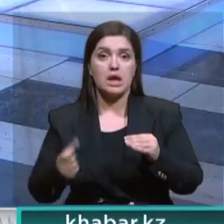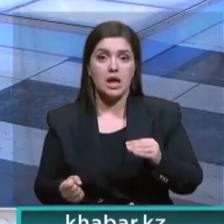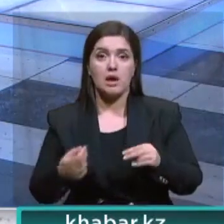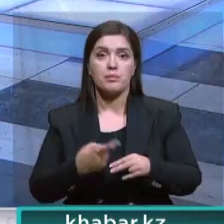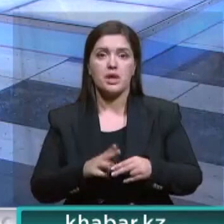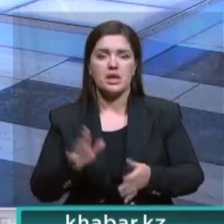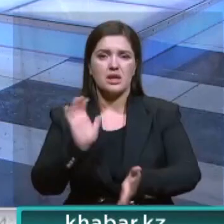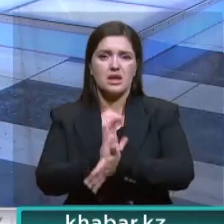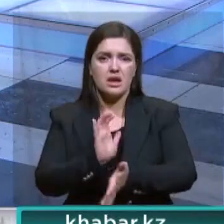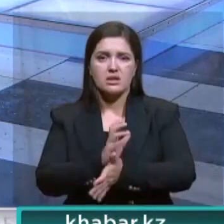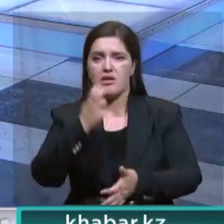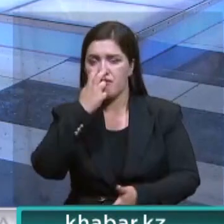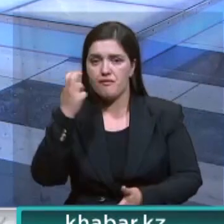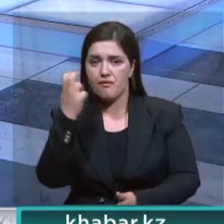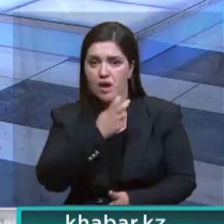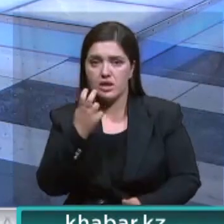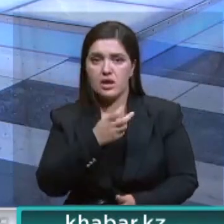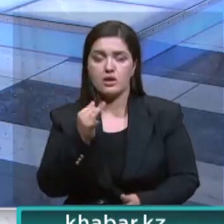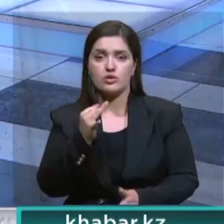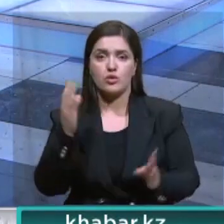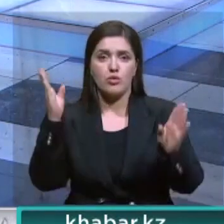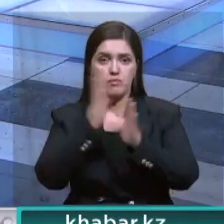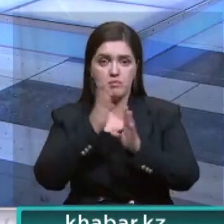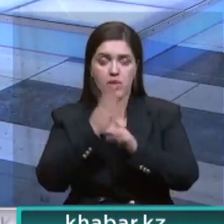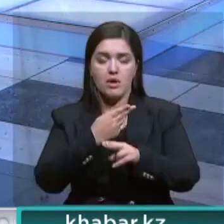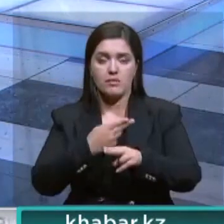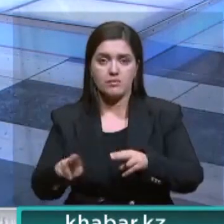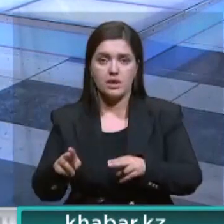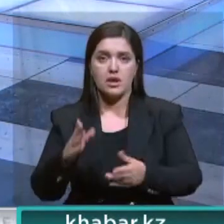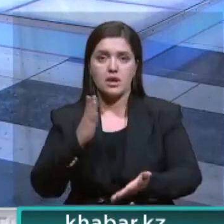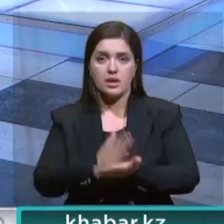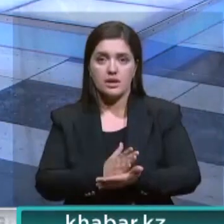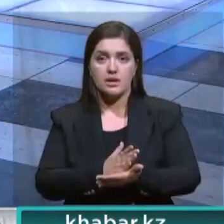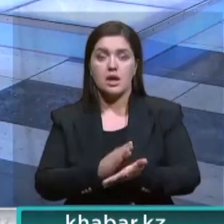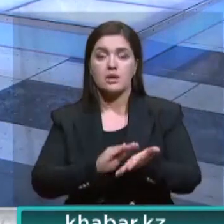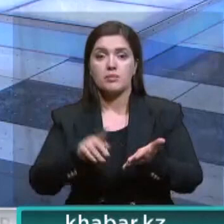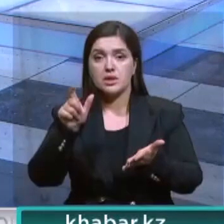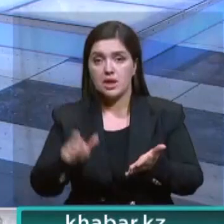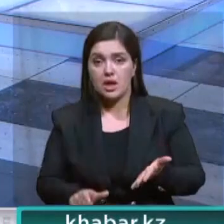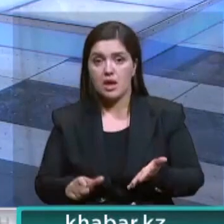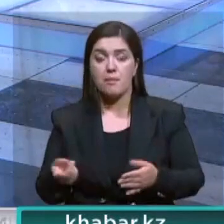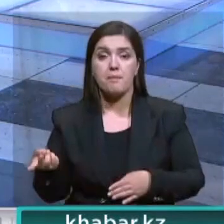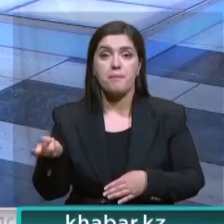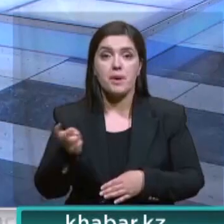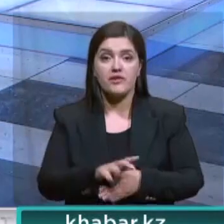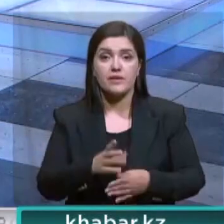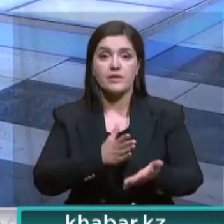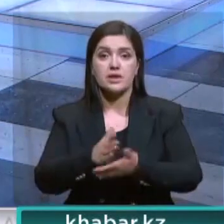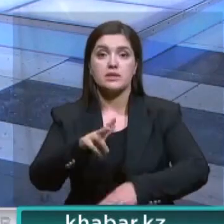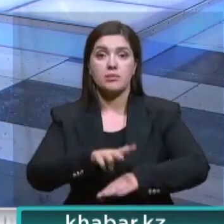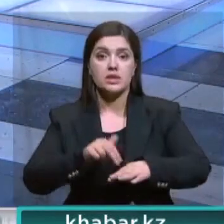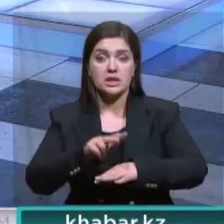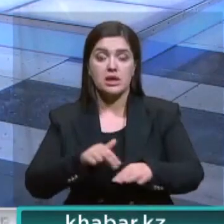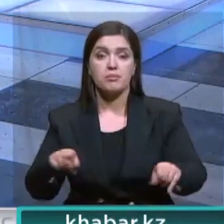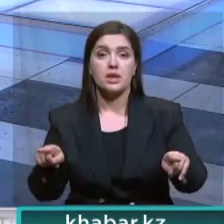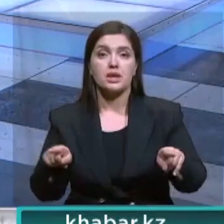правило, являются эпицентром грязи и зловония. А еще угрожают экологии края. Наш корреспондент Наталья Волкова побывала в рейде